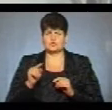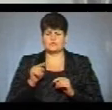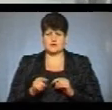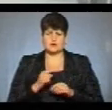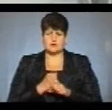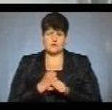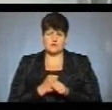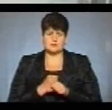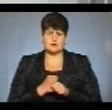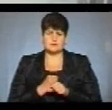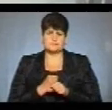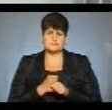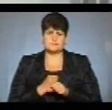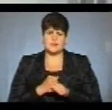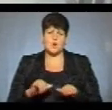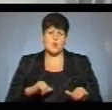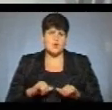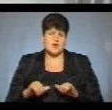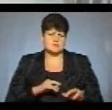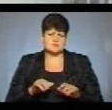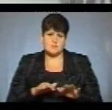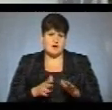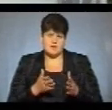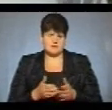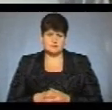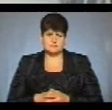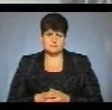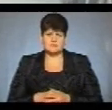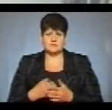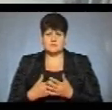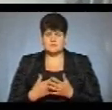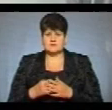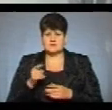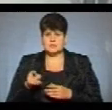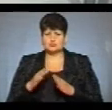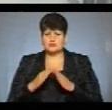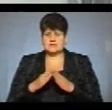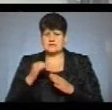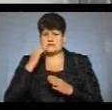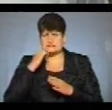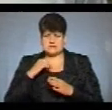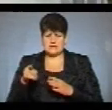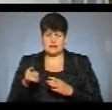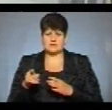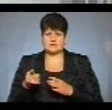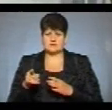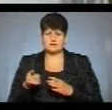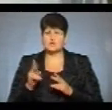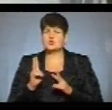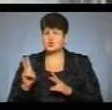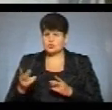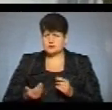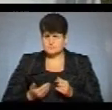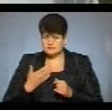такі якісь хуліганські вчинки ті діти, там в таких будівлях старих, от, що ніхто